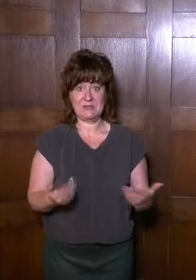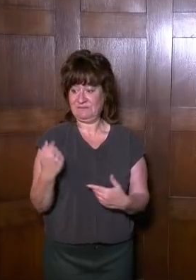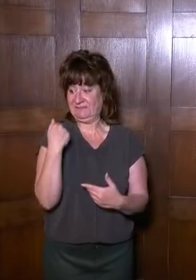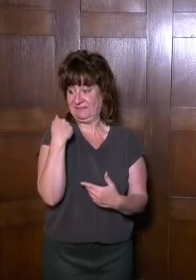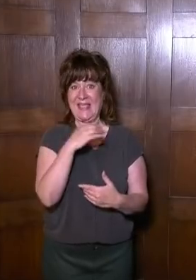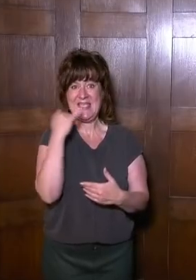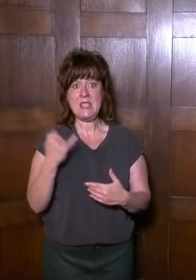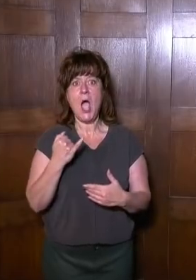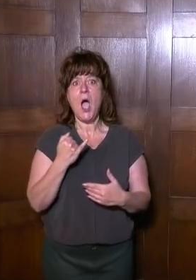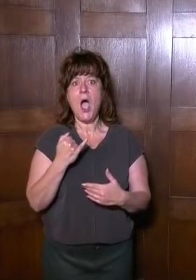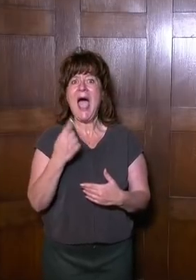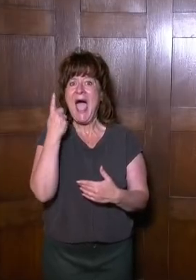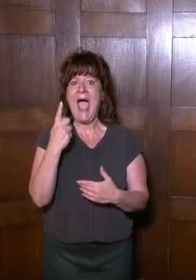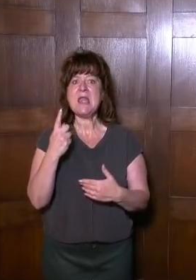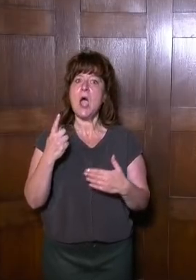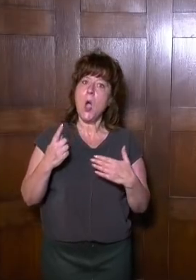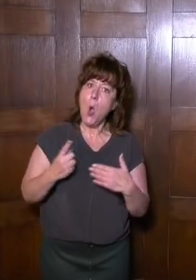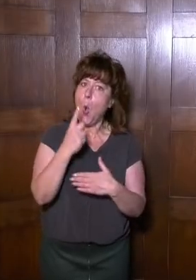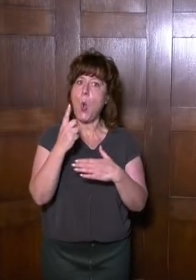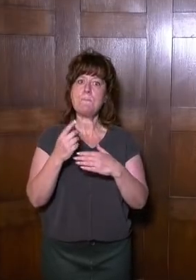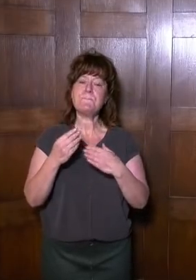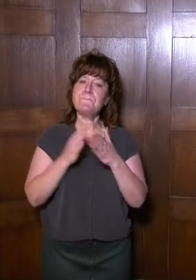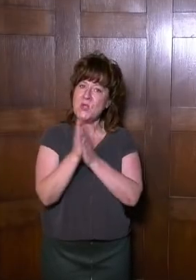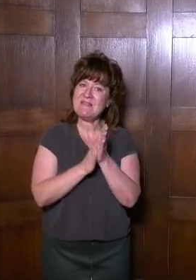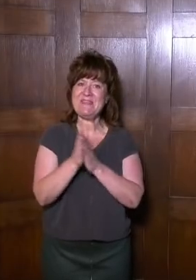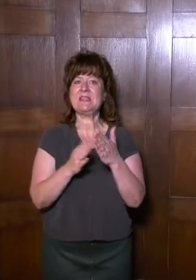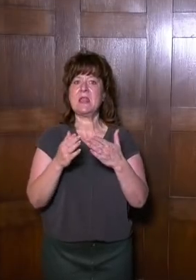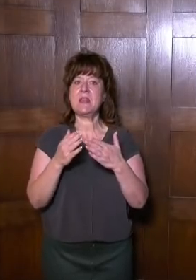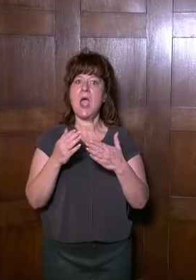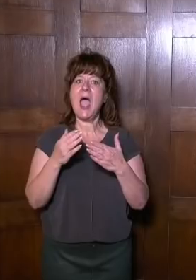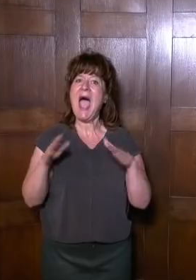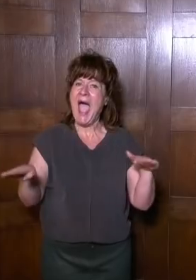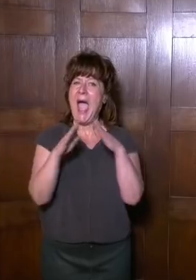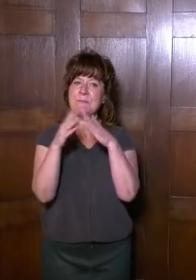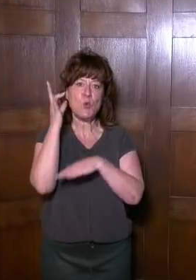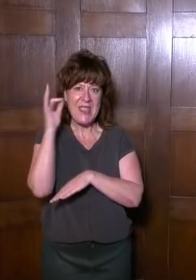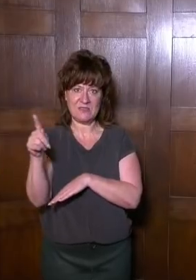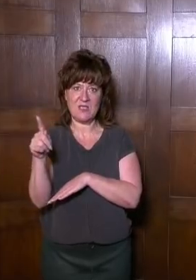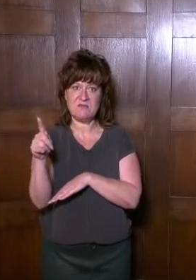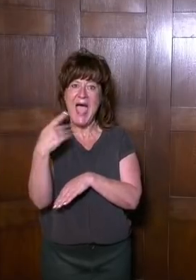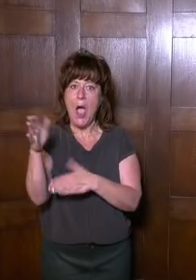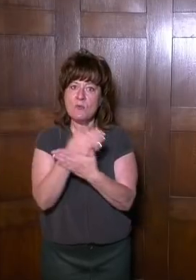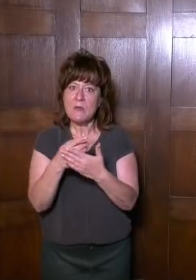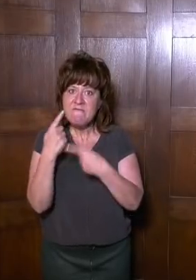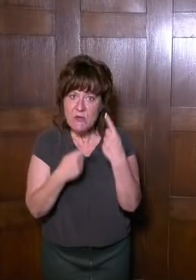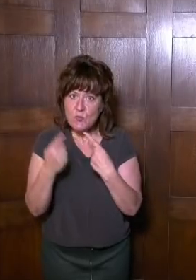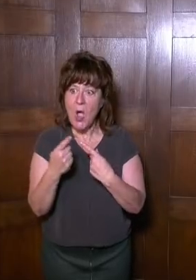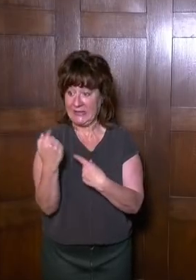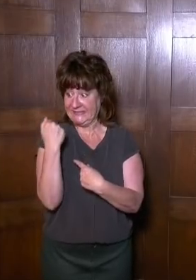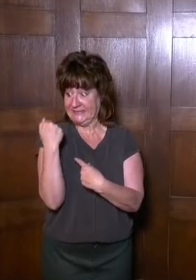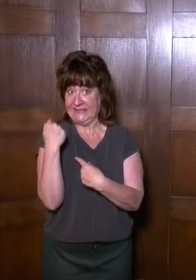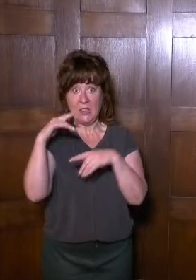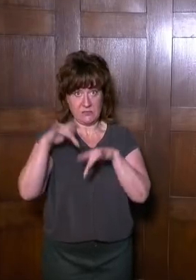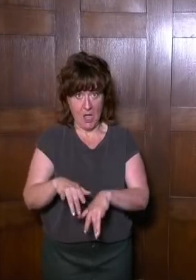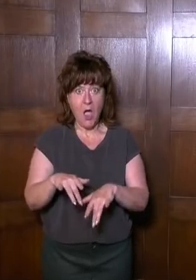des Jahres, einer hochmotivierten Abiturientin einen Ausbildungsplatz versprochen. Die hatte ich letzte Woche bei mir da. Mit der haben wir gesprochen und